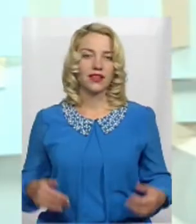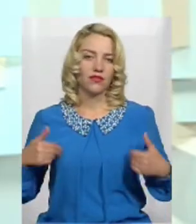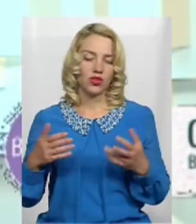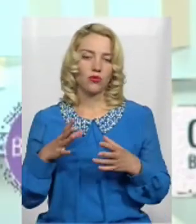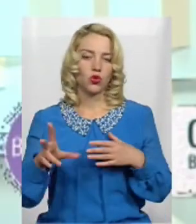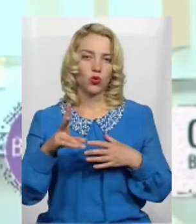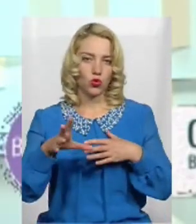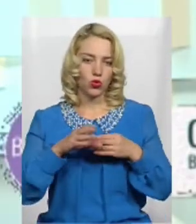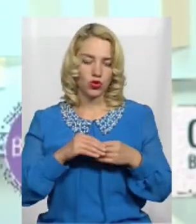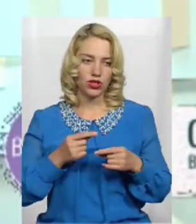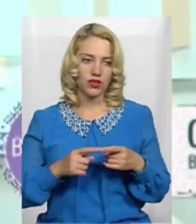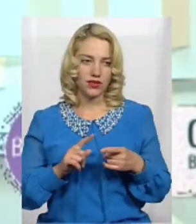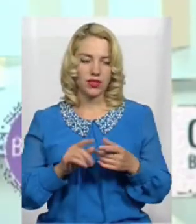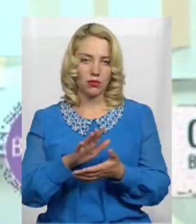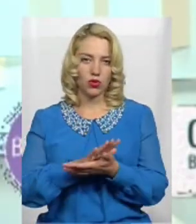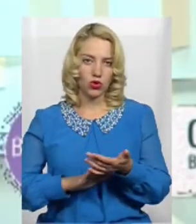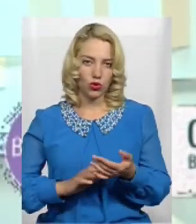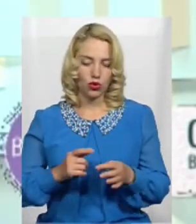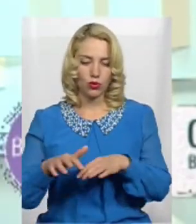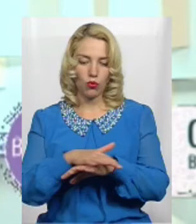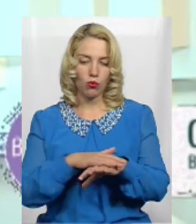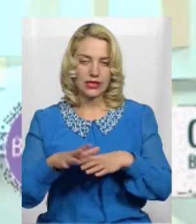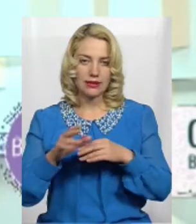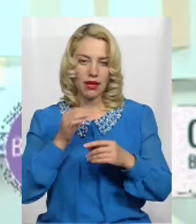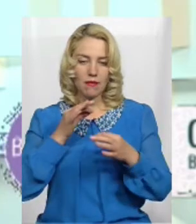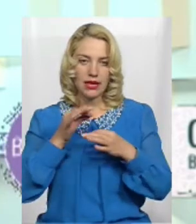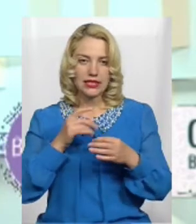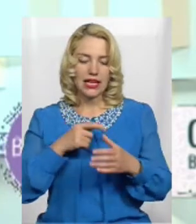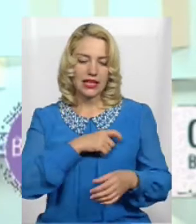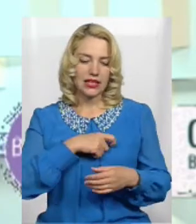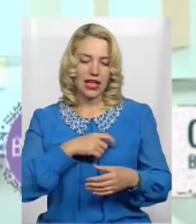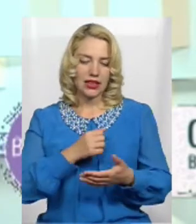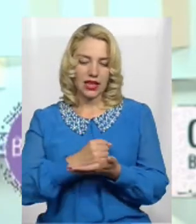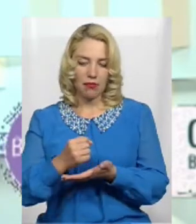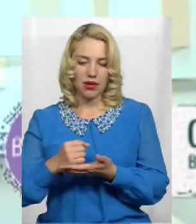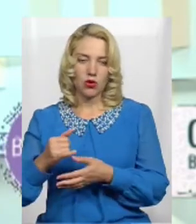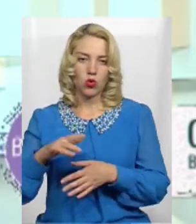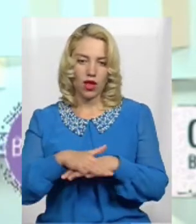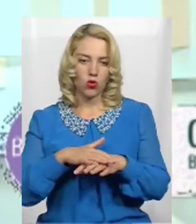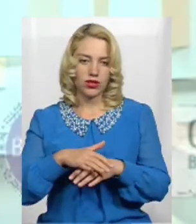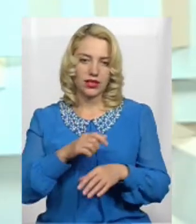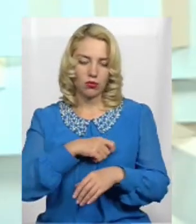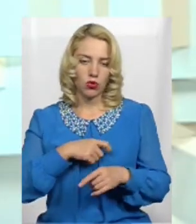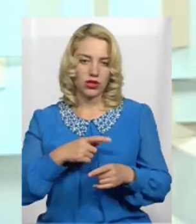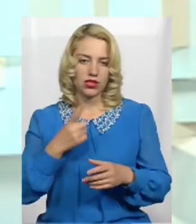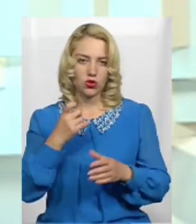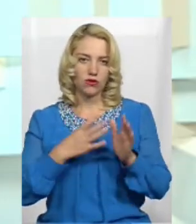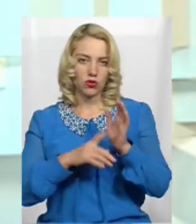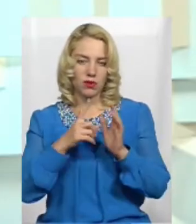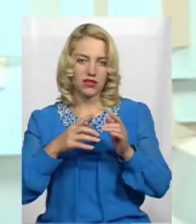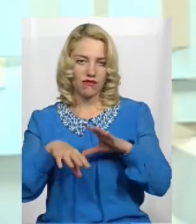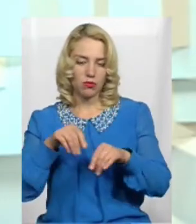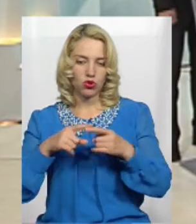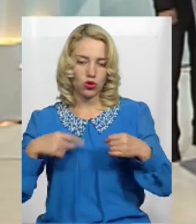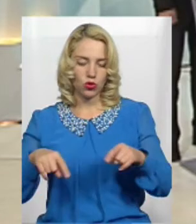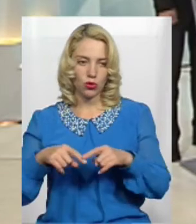Вітаємо всіх, хто щойно долучився. Продовжуємо публічні співбесіди із кандидатами у народні депутати від 191-го виборчого округу. Наступний